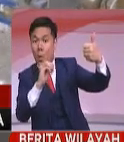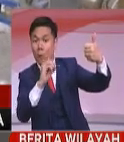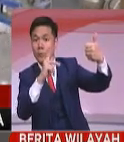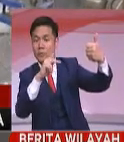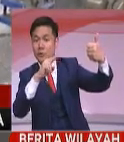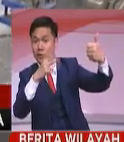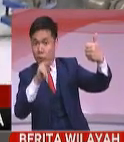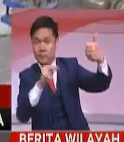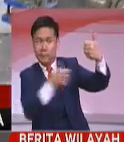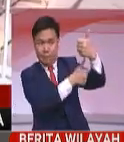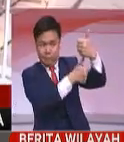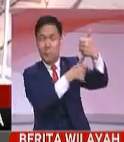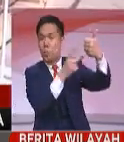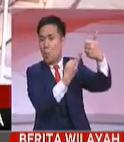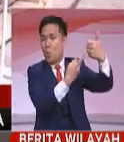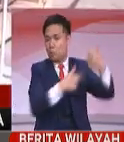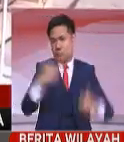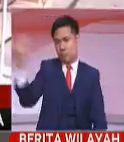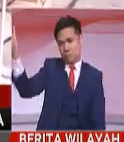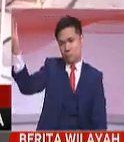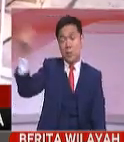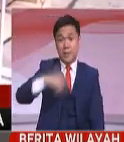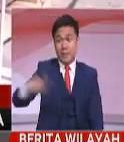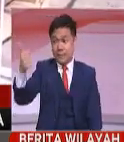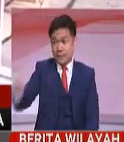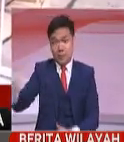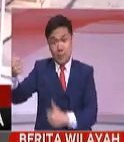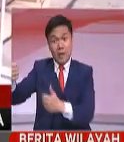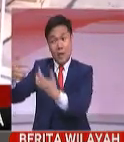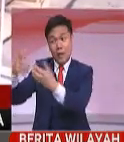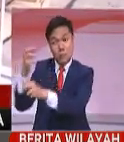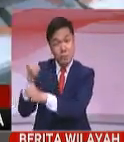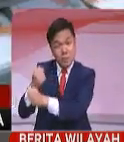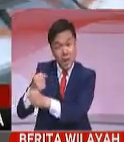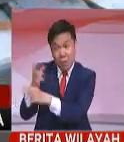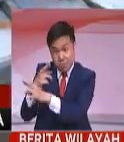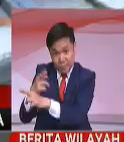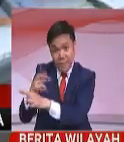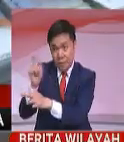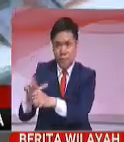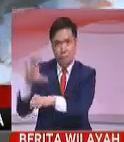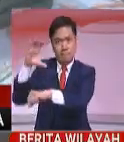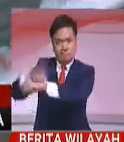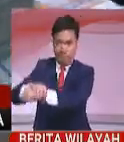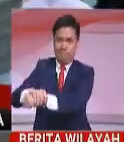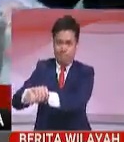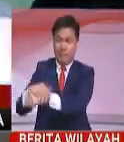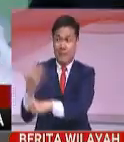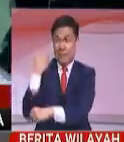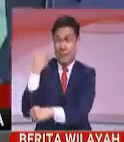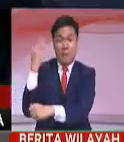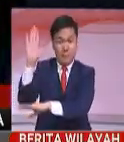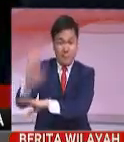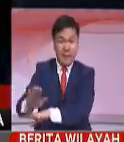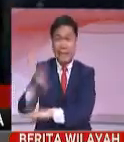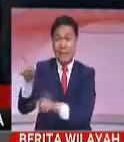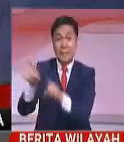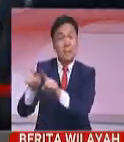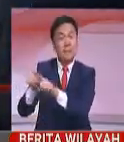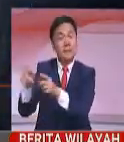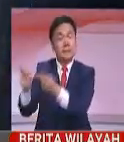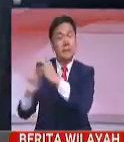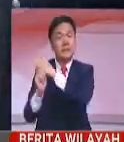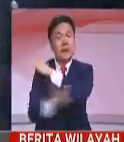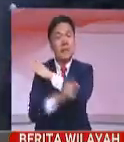suspek yang merupakan mekanik berusia 38 tahun ditahan semalam pada pukul 2.30 petang di Taman Gaya, Johor Bahru.